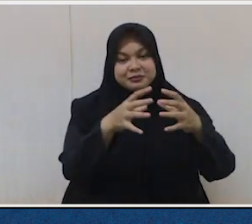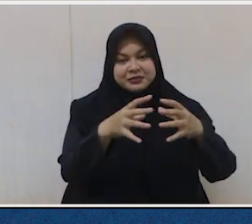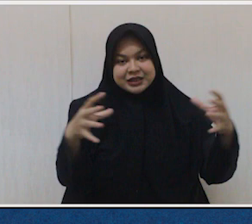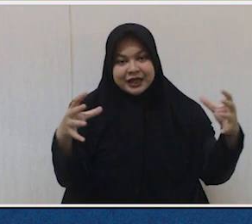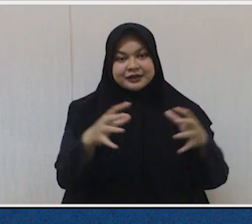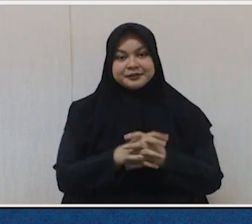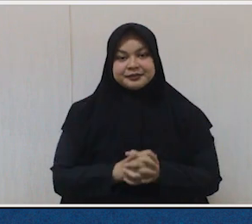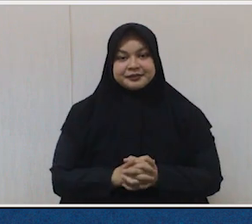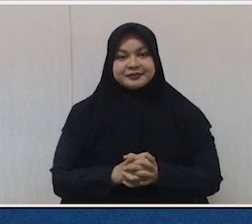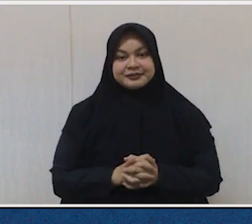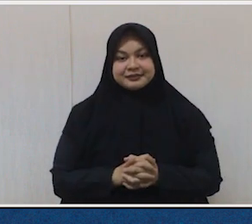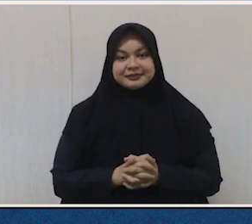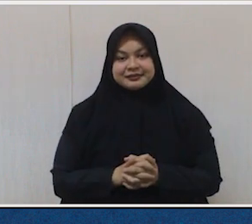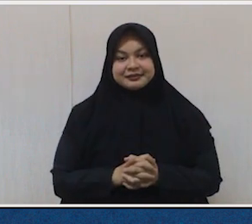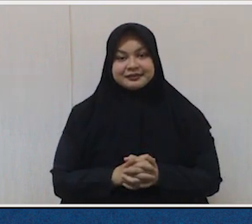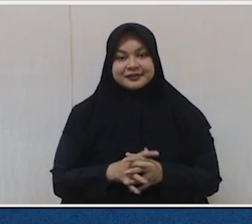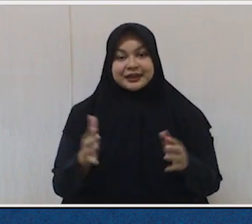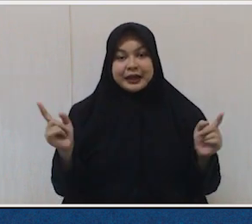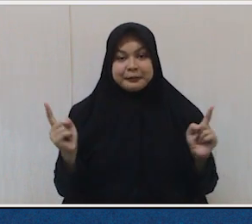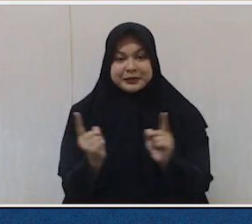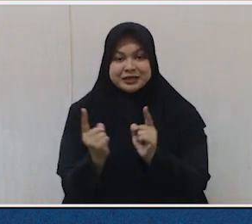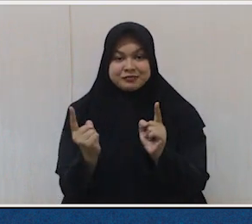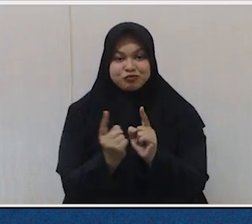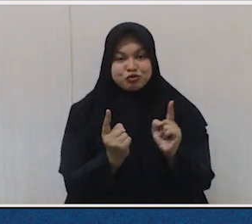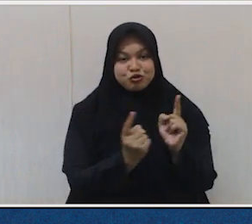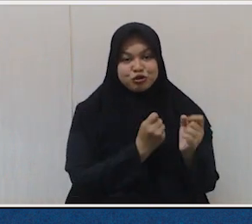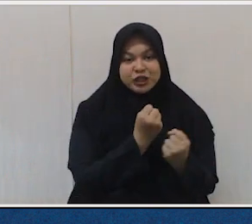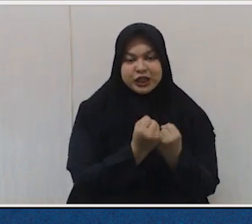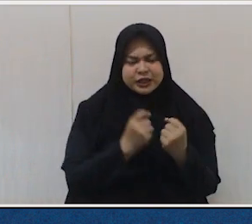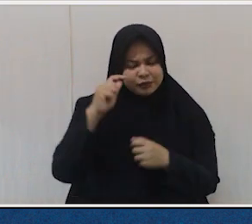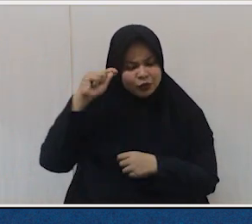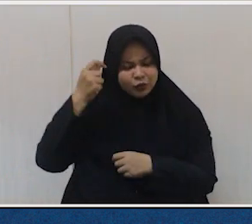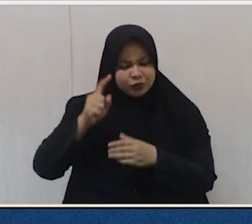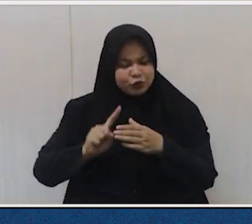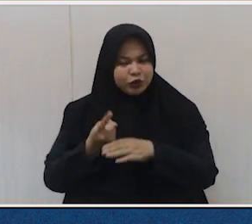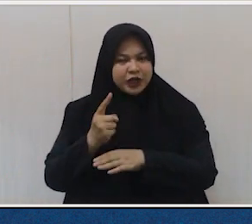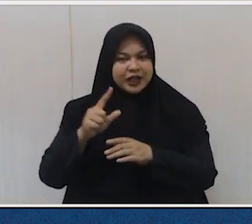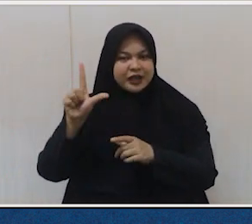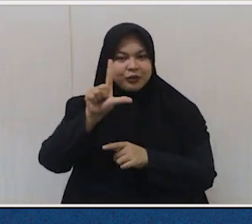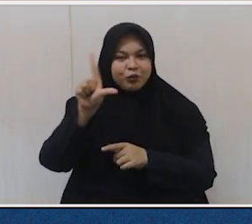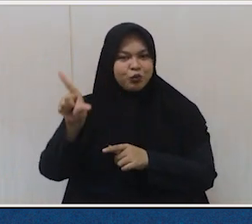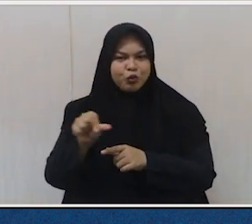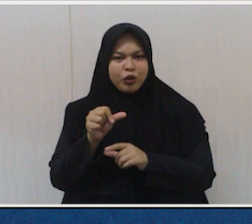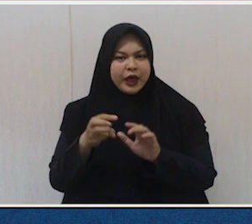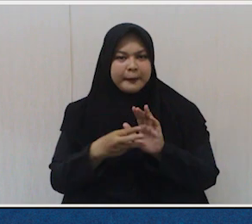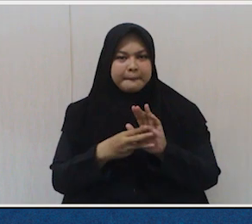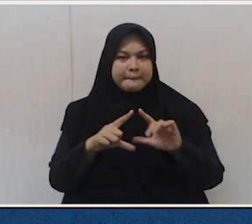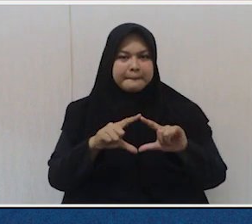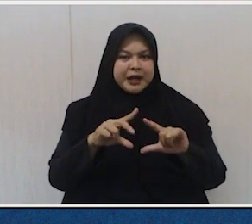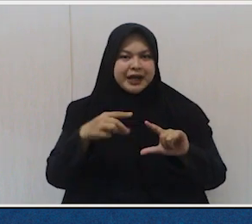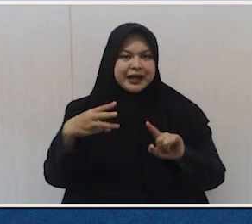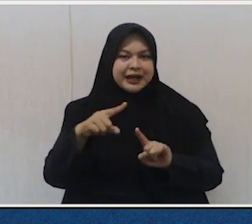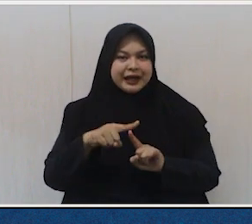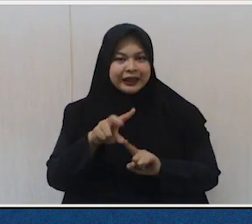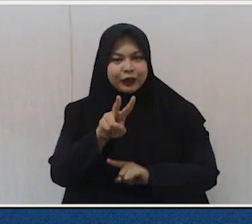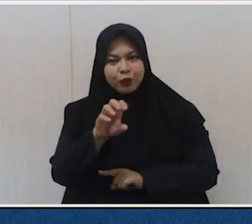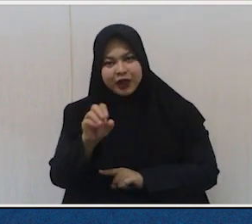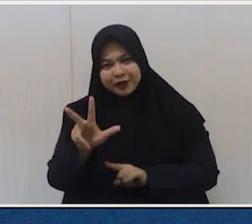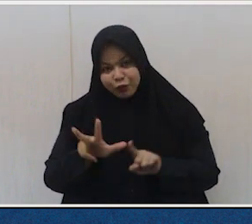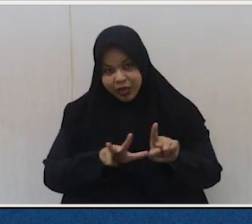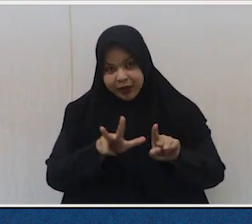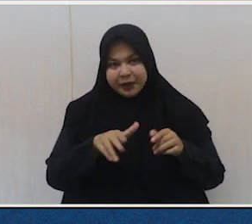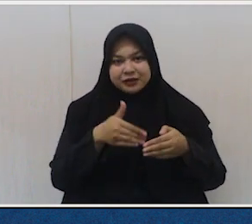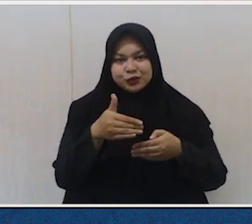besar nah eh pertemuan-pertemuan dilakukan sehingan saya mulai bulan Maret Ya mulai bulan Maret 2018